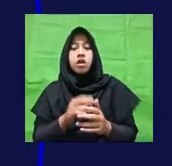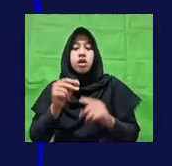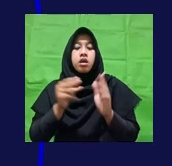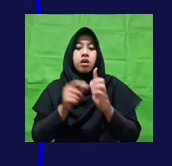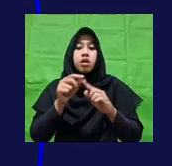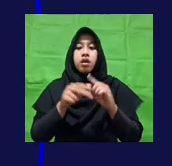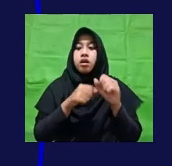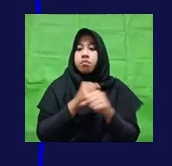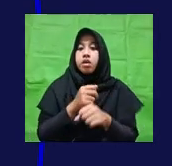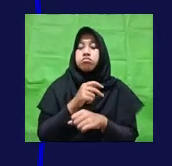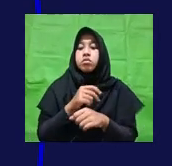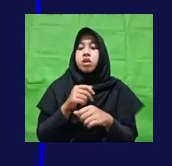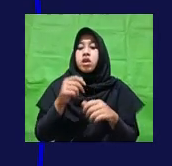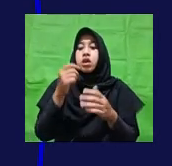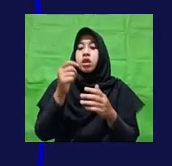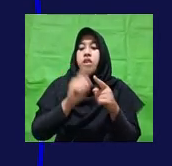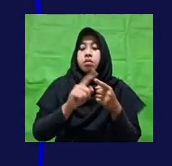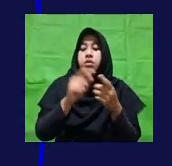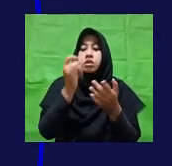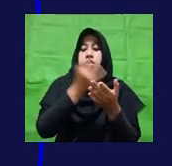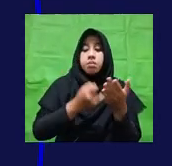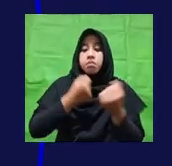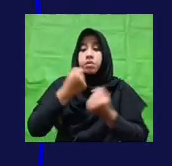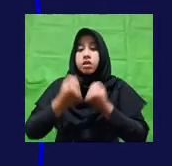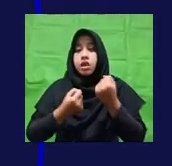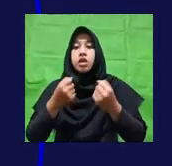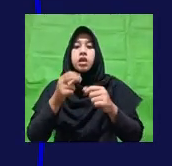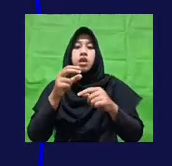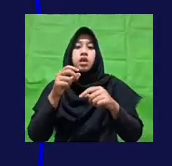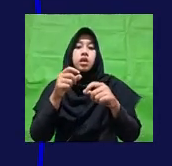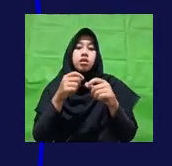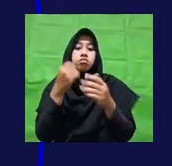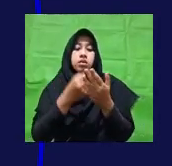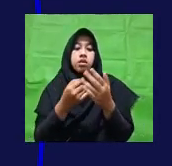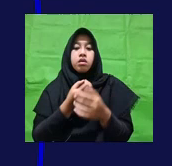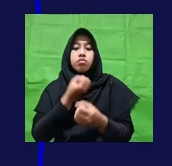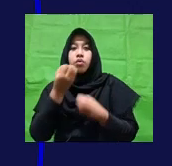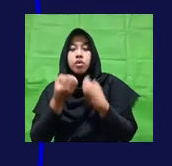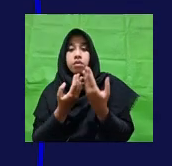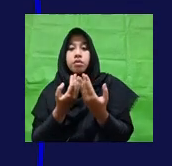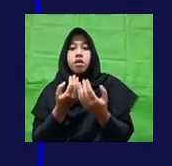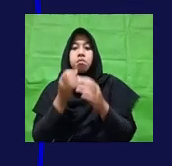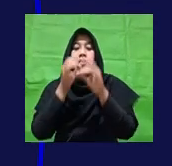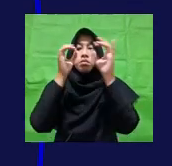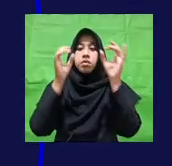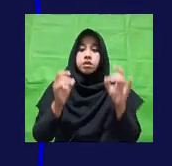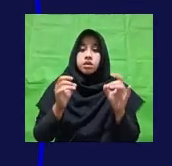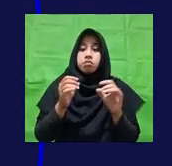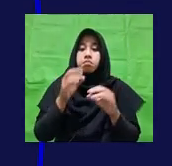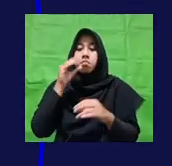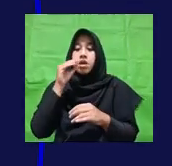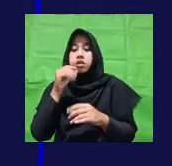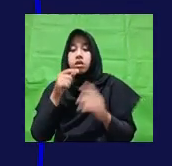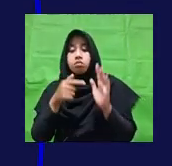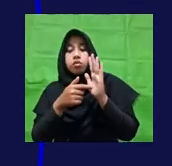menjalankan residensinya, kita bisa menemukan ungkapan-ungkapan dengan berbagai macam rasa bahasa yang menunjukkan bahwa di dalam pengembaraan